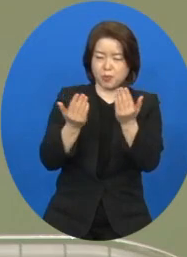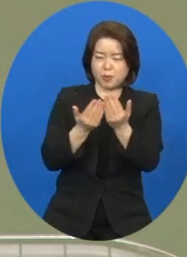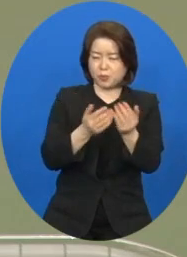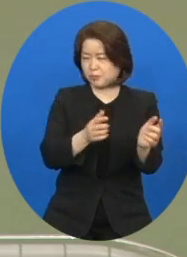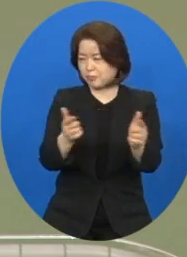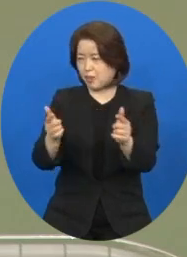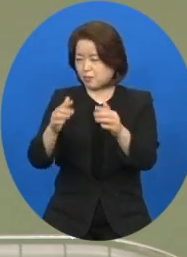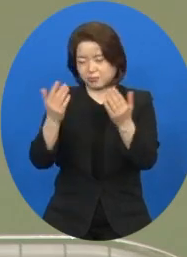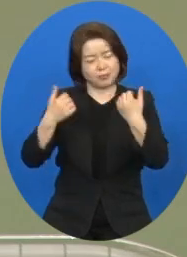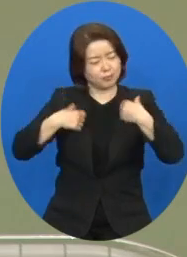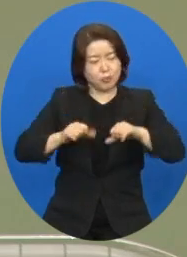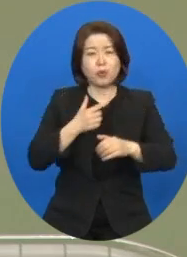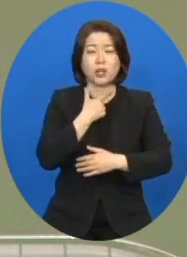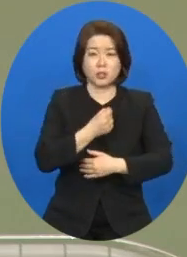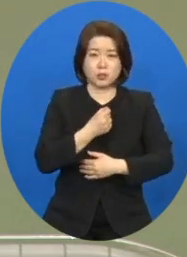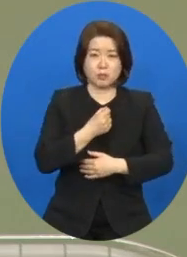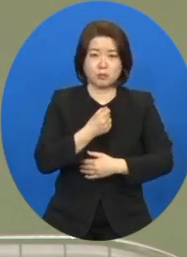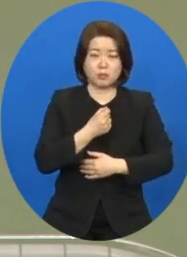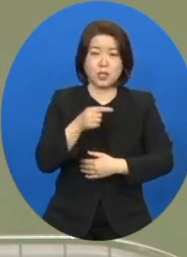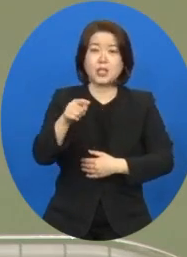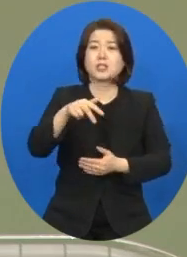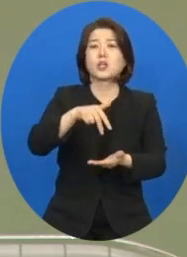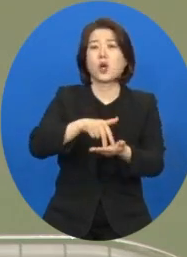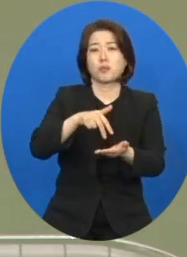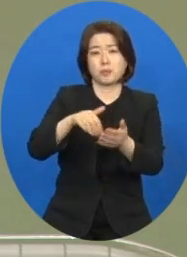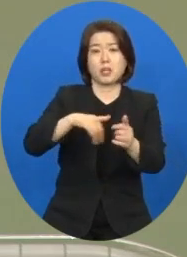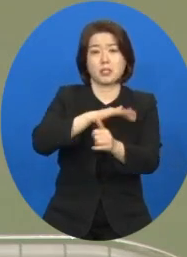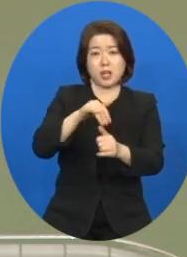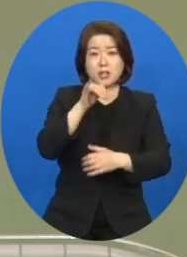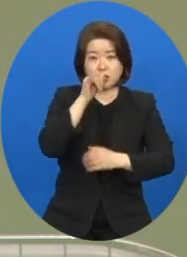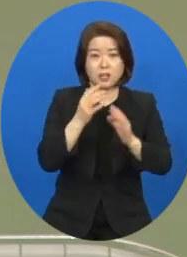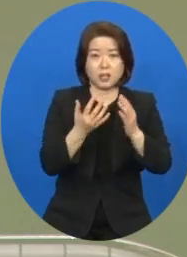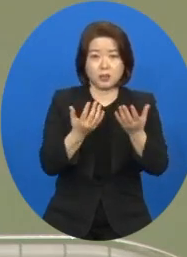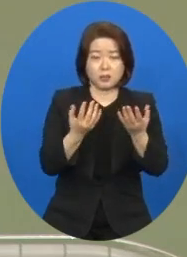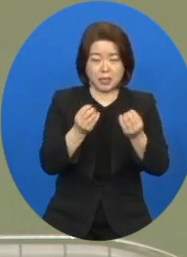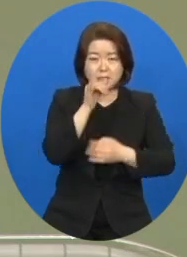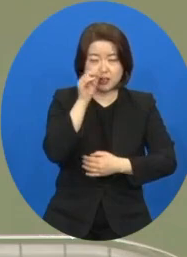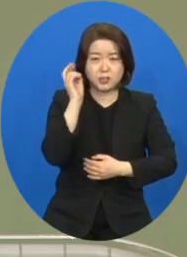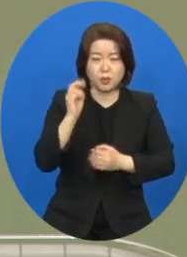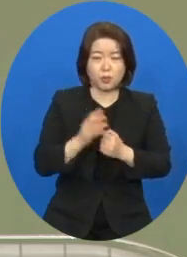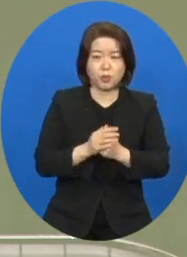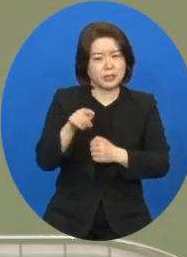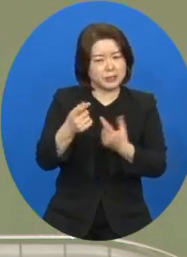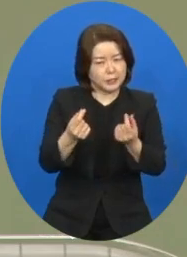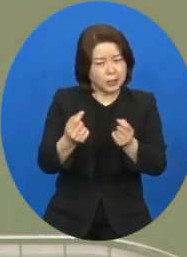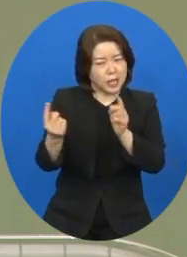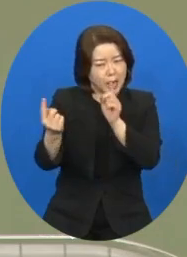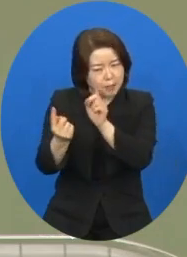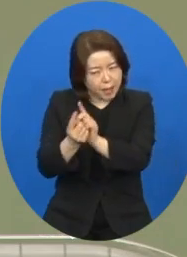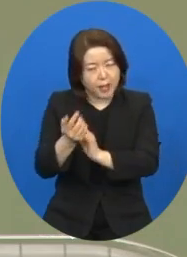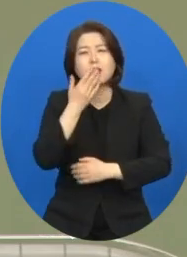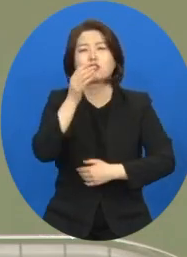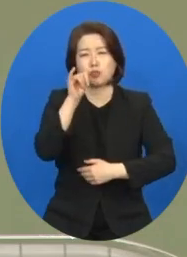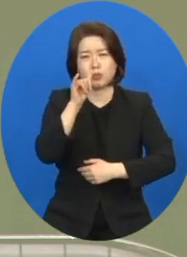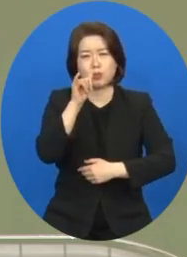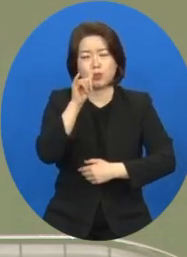싶고 그런 분들도 있으실 거고 또 그런 일을 앞으로 만나게 될 수도